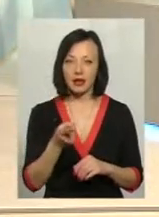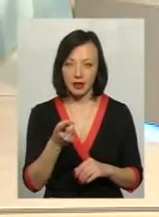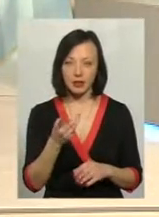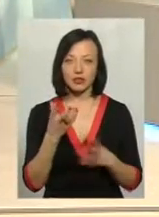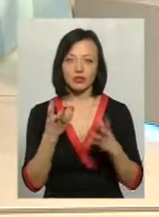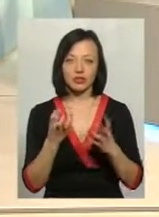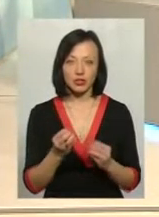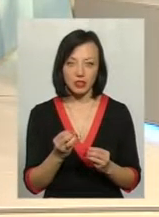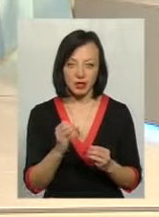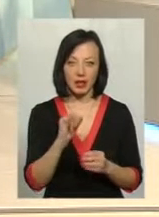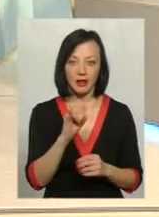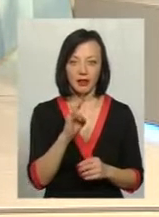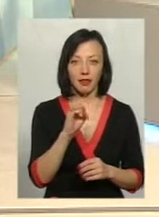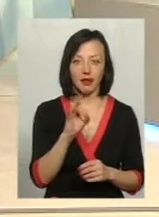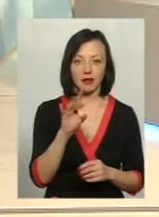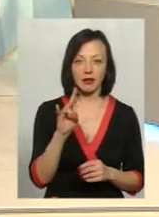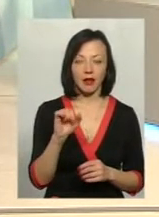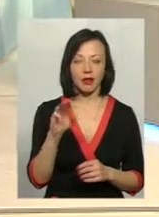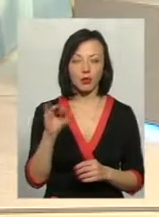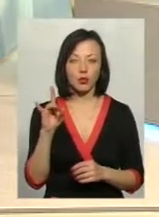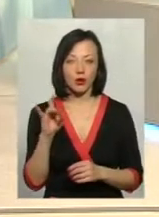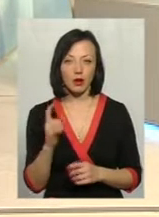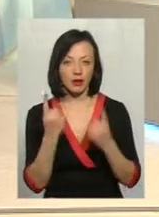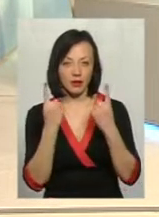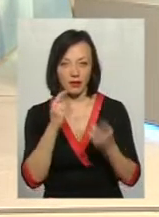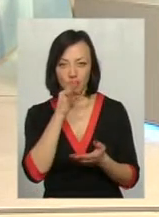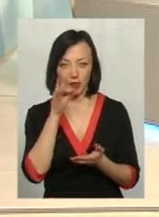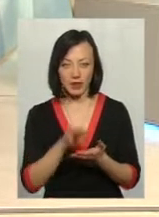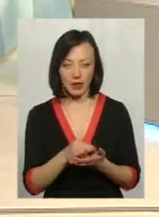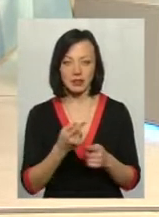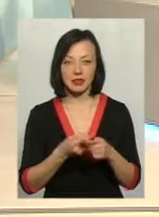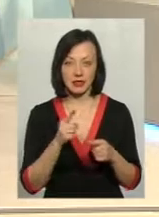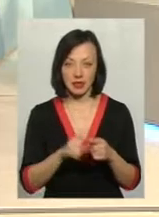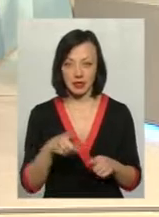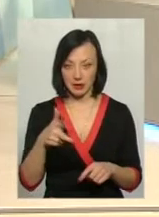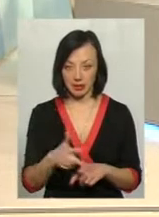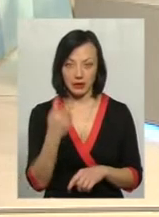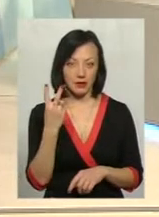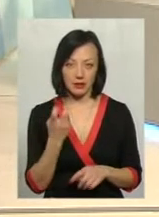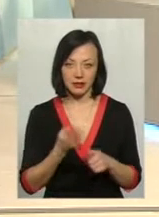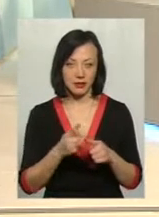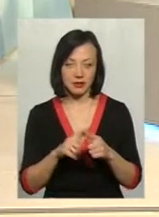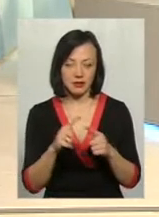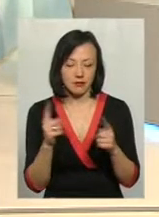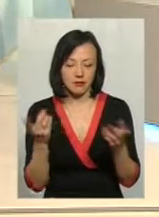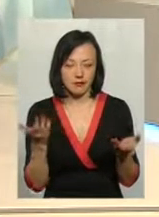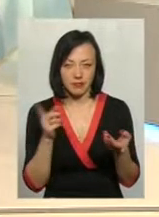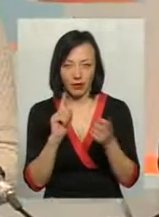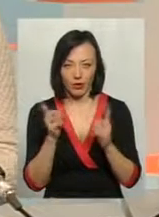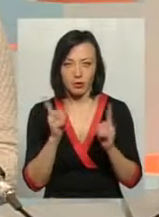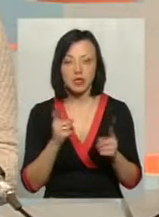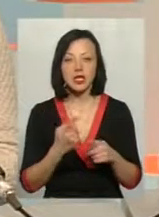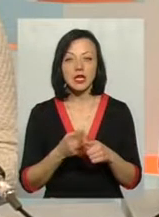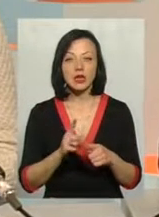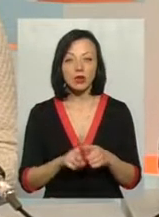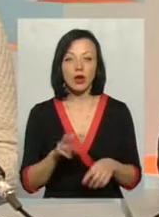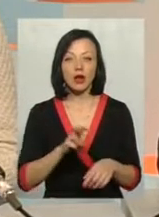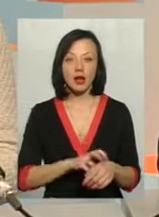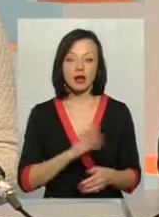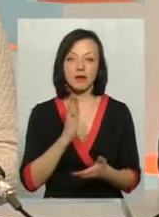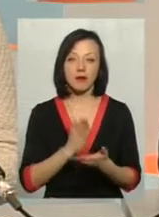інтернатури. І колосальна відповідальність. Колосальна. І за це 3200. Це ж нонсенс. Власне, ми рухаємося до того, щоб лікар